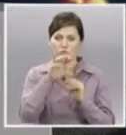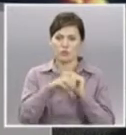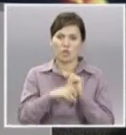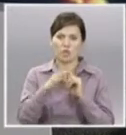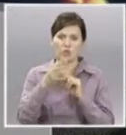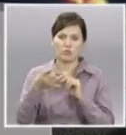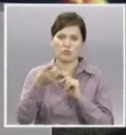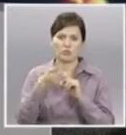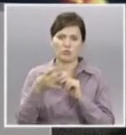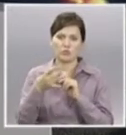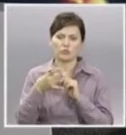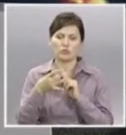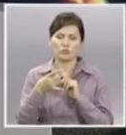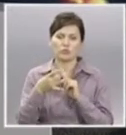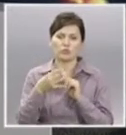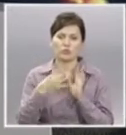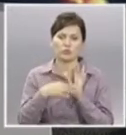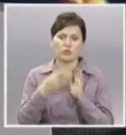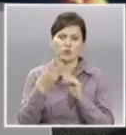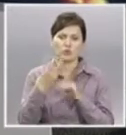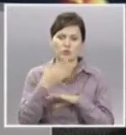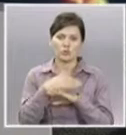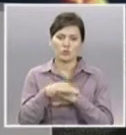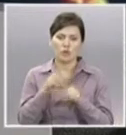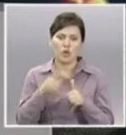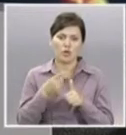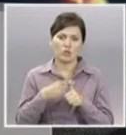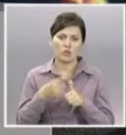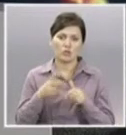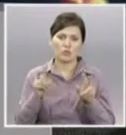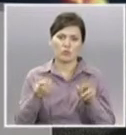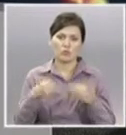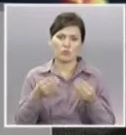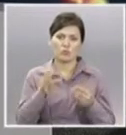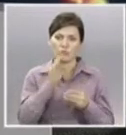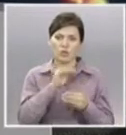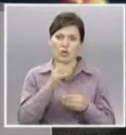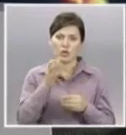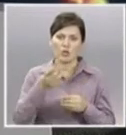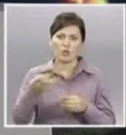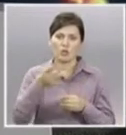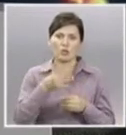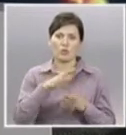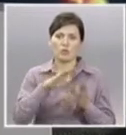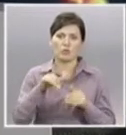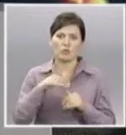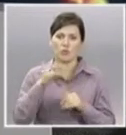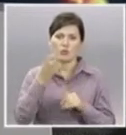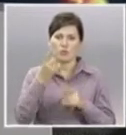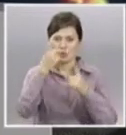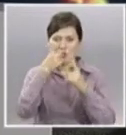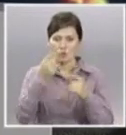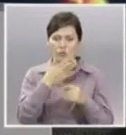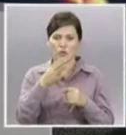Алатау ауданындағы 93 көшеге атау беріп үлгердік. Алатау ауданындағы. Ал содан кейін мораторий жарияланды.